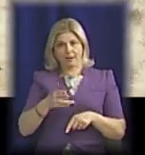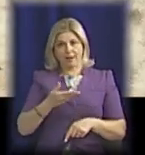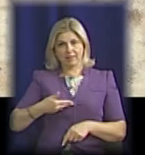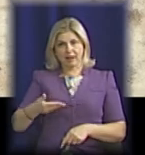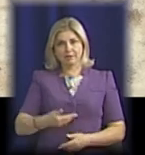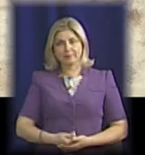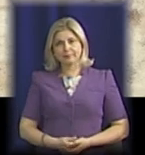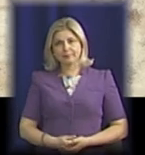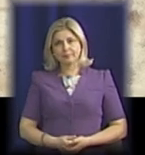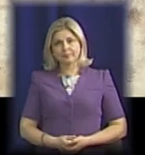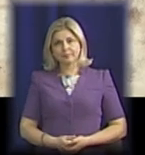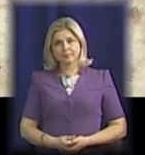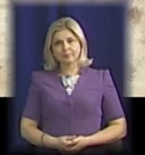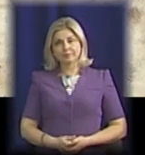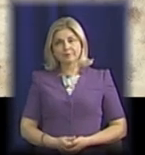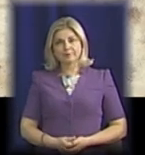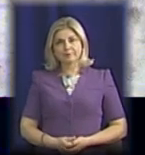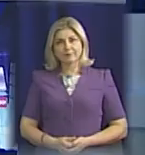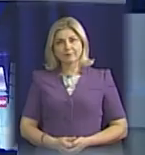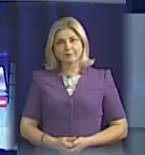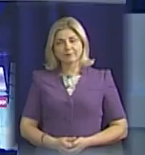Степанов, Андрій Заворотній, телевізійні новини Миколаївщини.